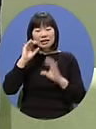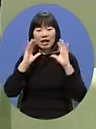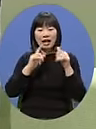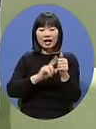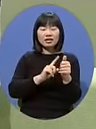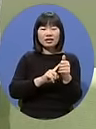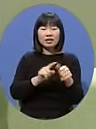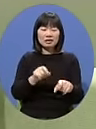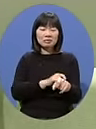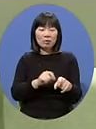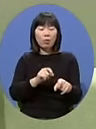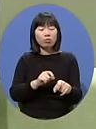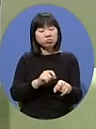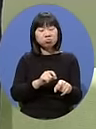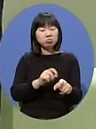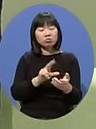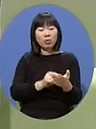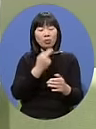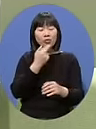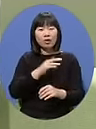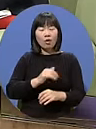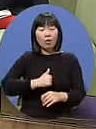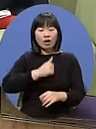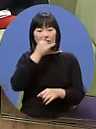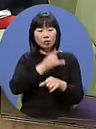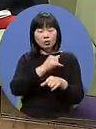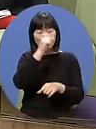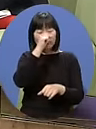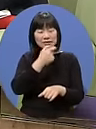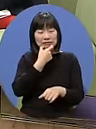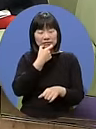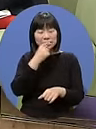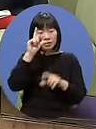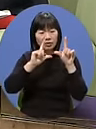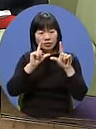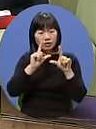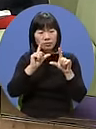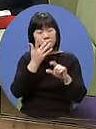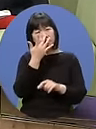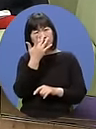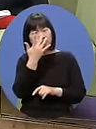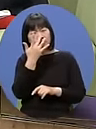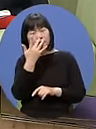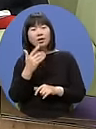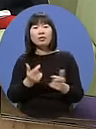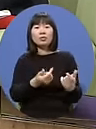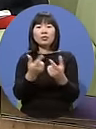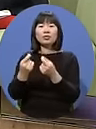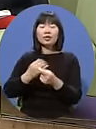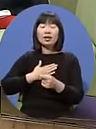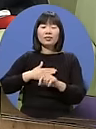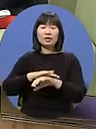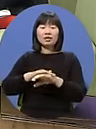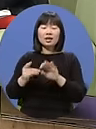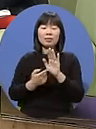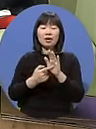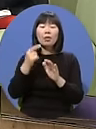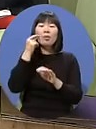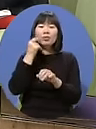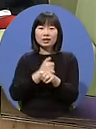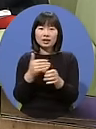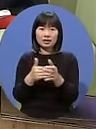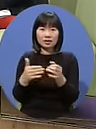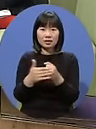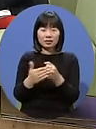아닌 거에 화내는 애 아니면 좋은지 싫은지 도대체 표정을 알 수 없는 애 이런 아이들이 다 감정을 제대로 표현하지